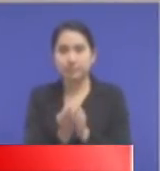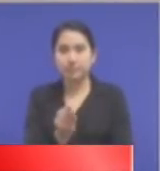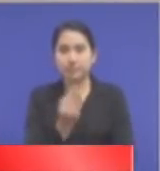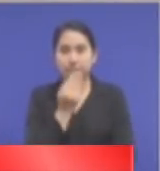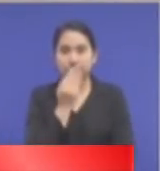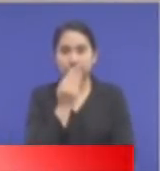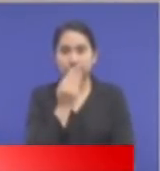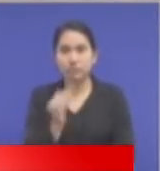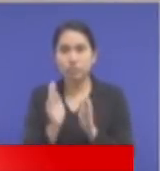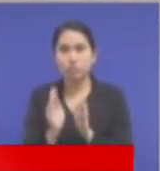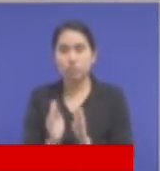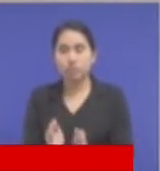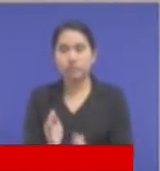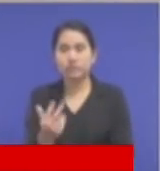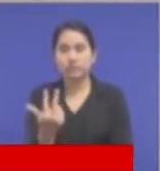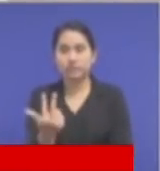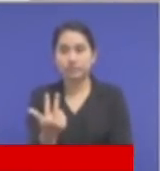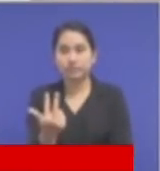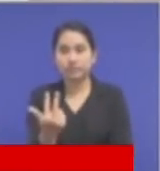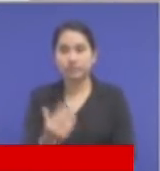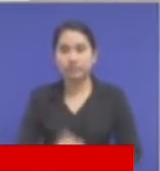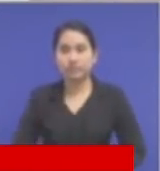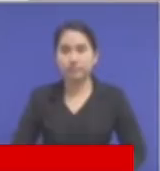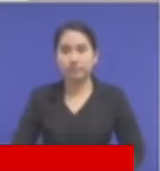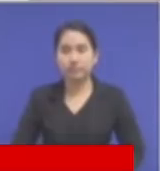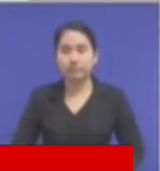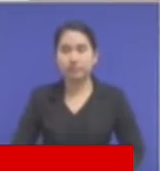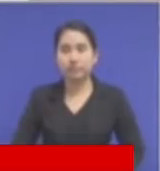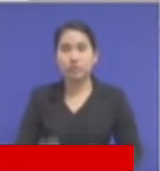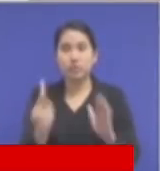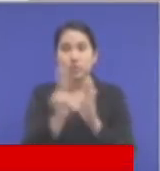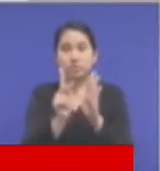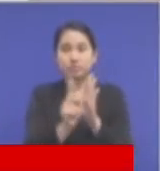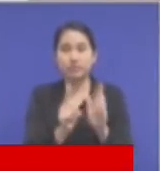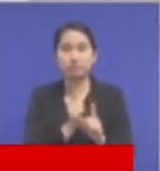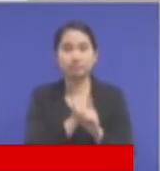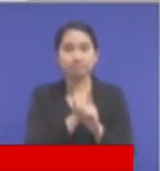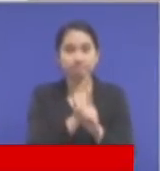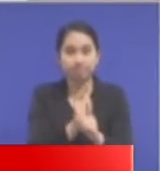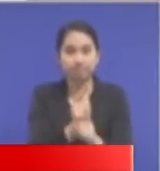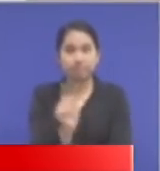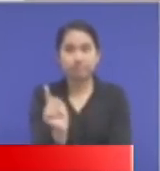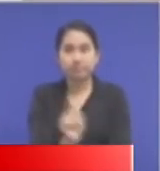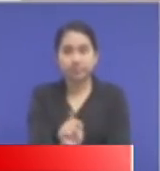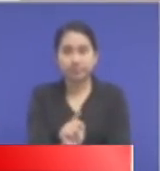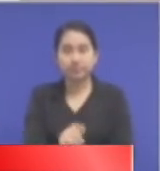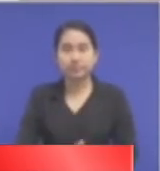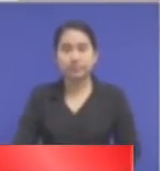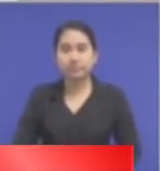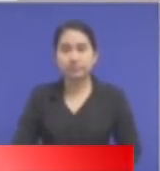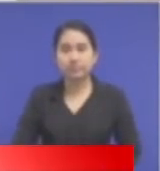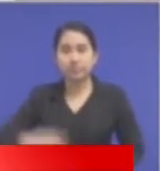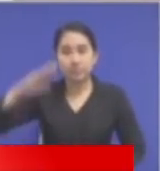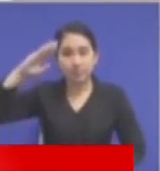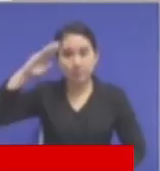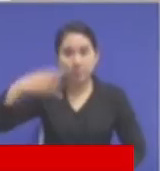งดออกเสียง3คะแนนครับก็ตามกฎหมายก็ต้องถือว่าพลเอก